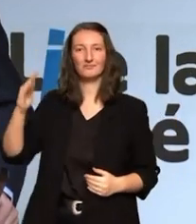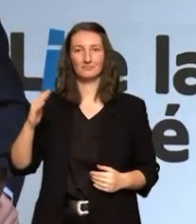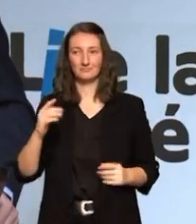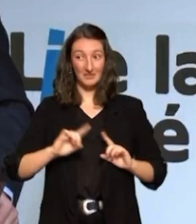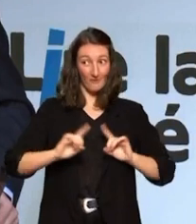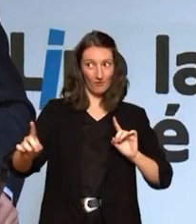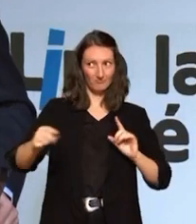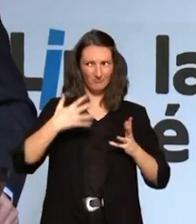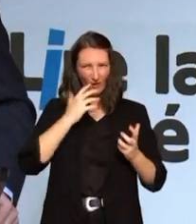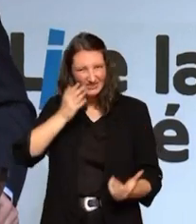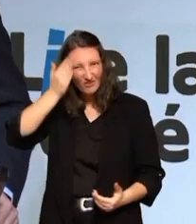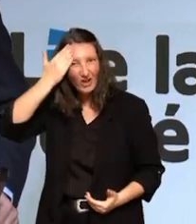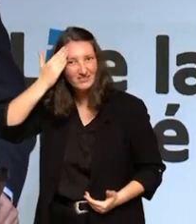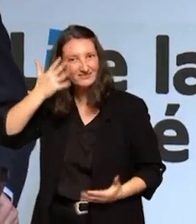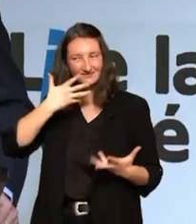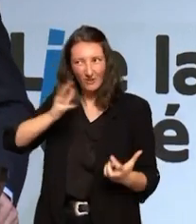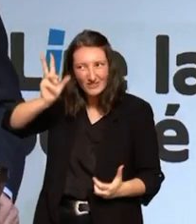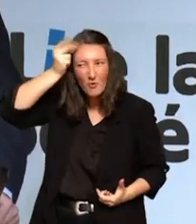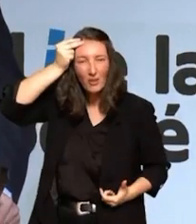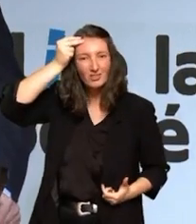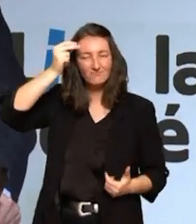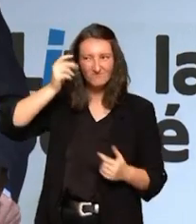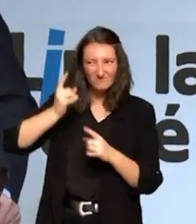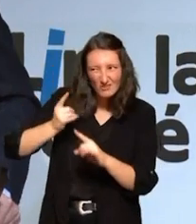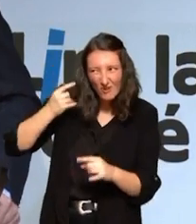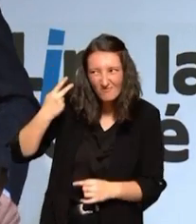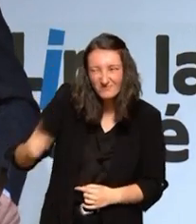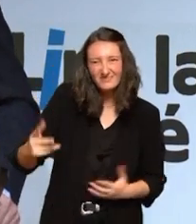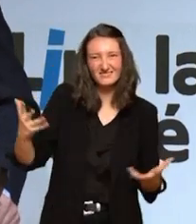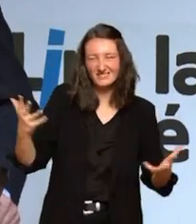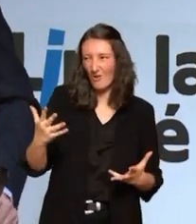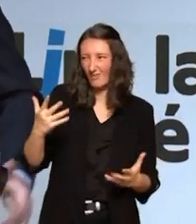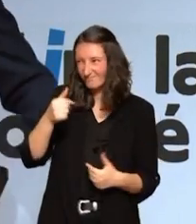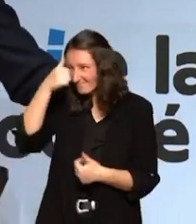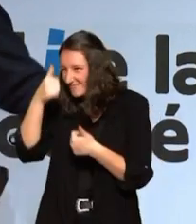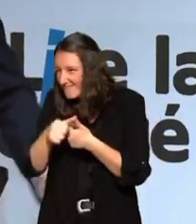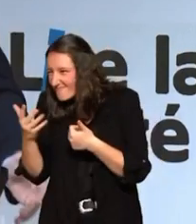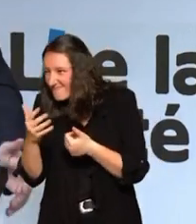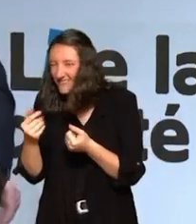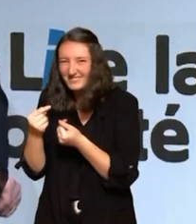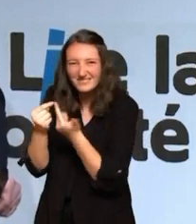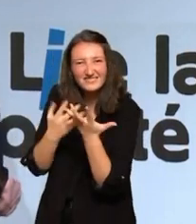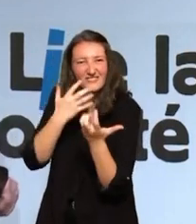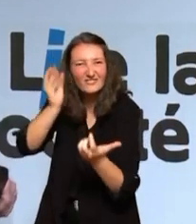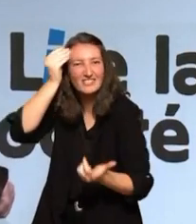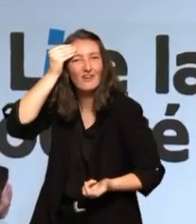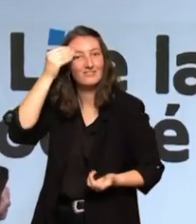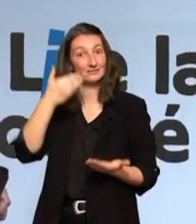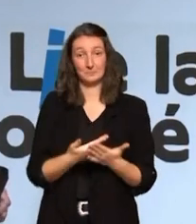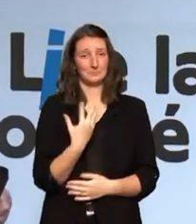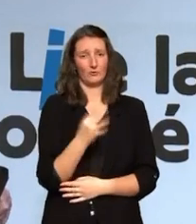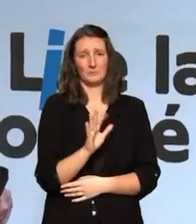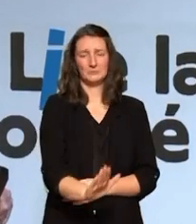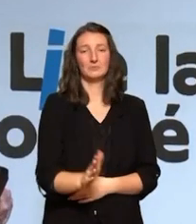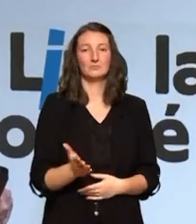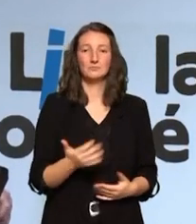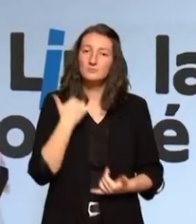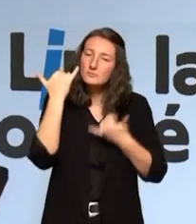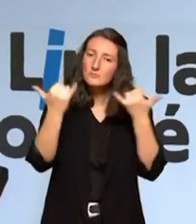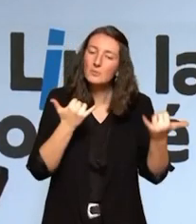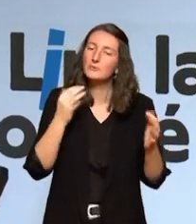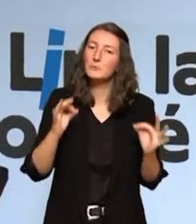quelles sont les histoires, les mémoires de ce que nous ne sommes pas nous-mêmes. Jamais je n'aurais compris ce qu'aurait pu être l'esclavage aux